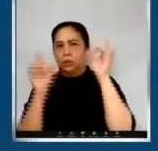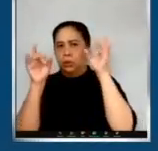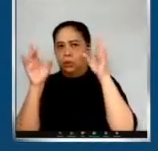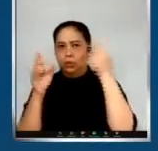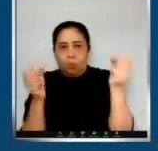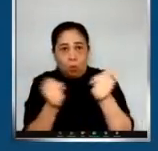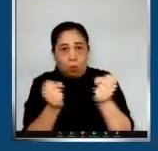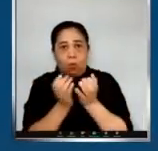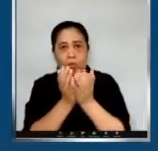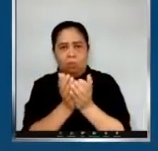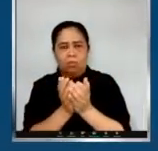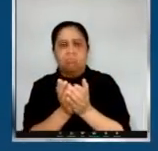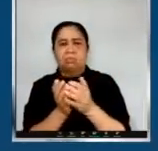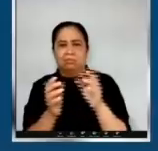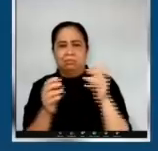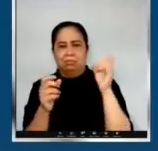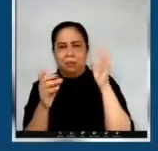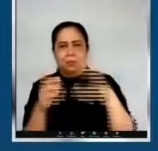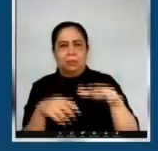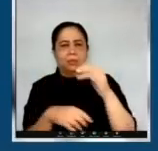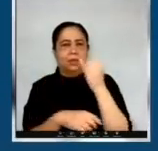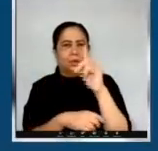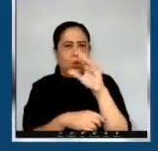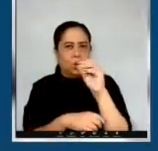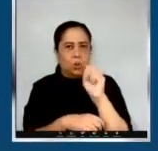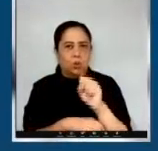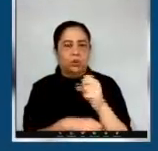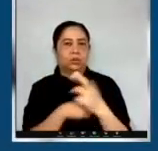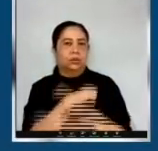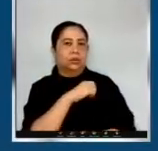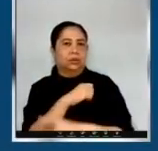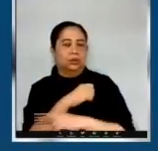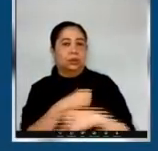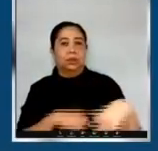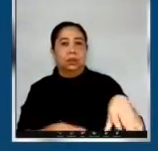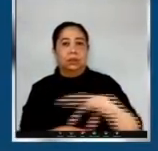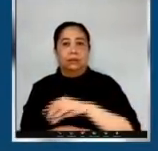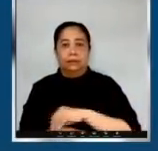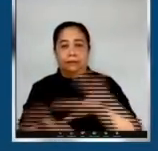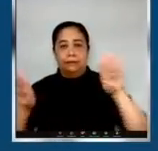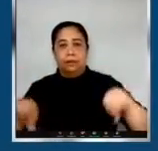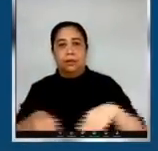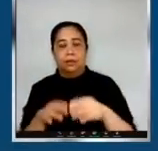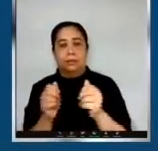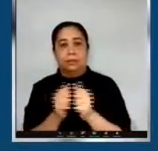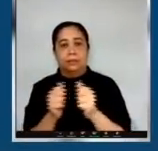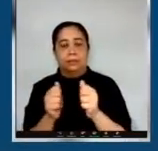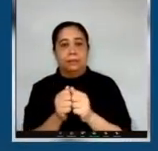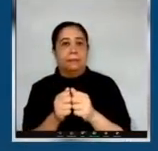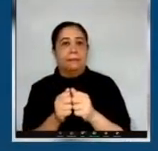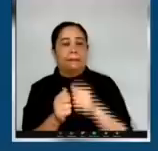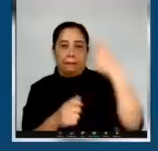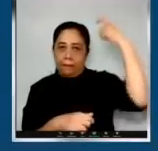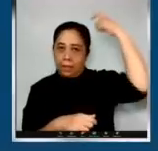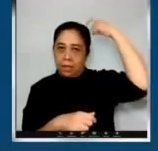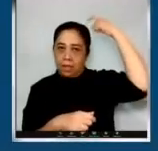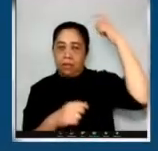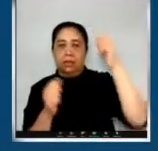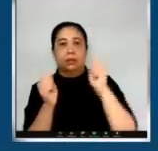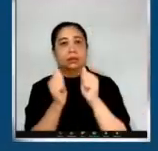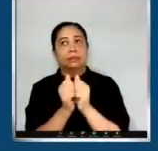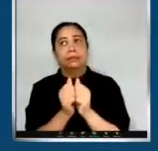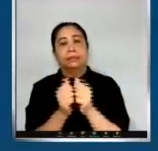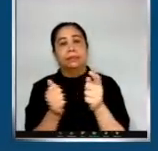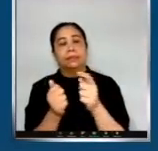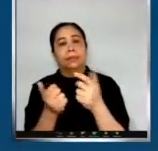pumalaot sa mga baybayin ng Ilocos Region, dyan sa may Cagayan Valley, kasama yung Batanes, maging dyan sa may silangang